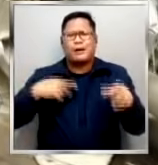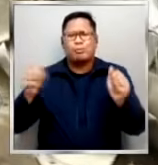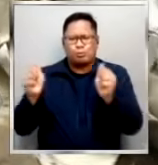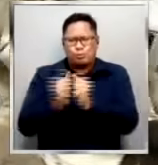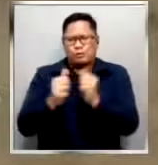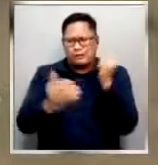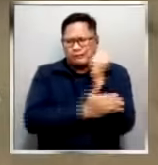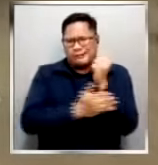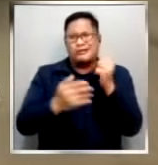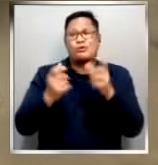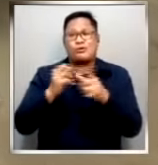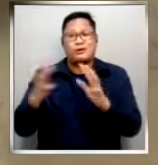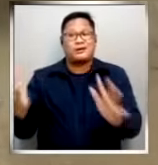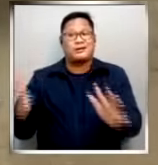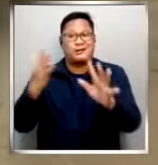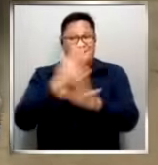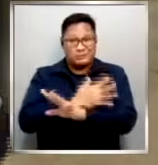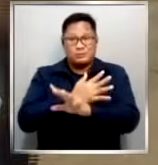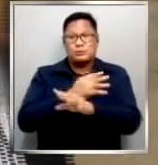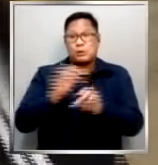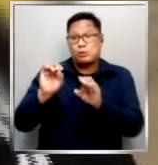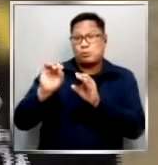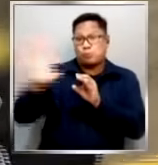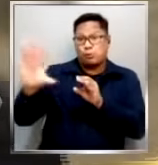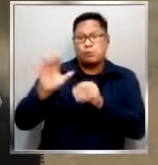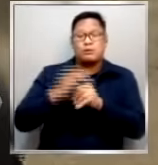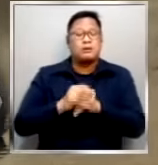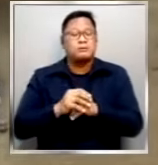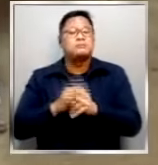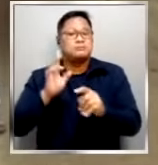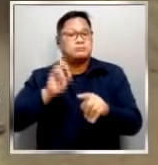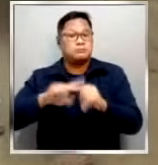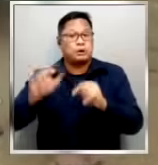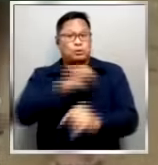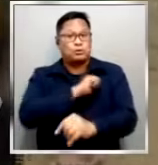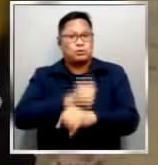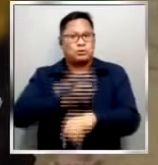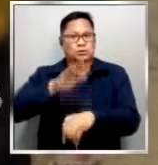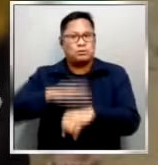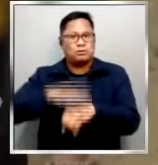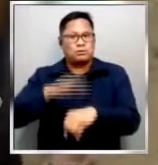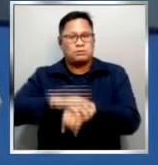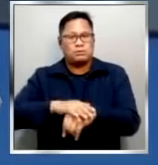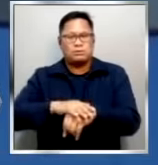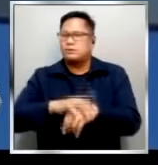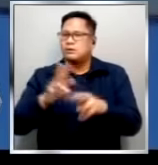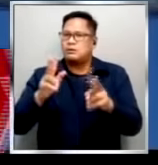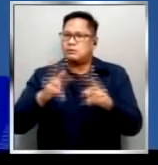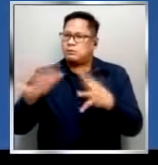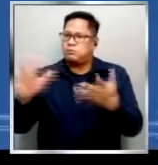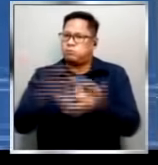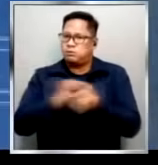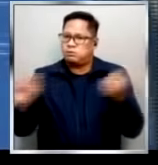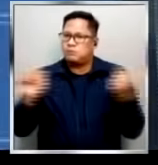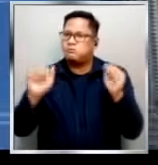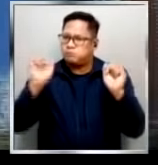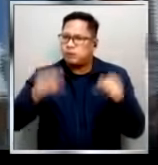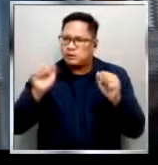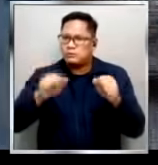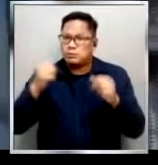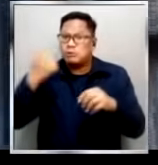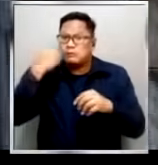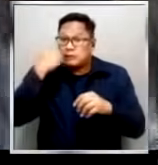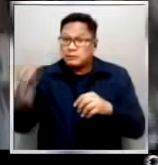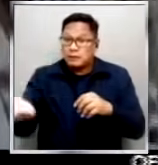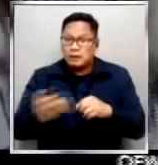kanyon. Babala ng mga otoridad, labis na mapaminsala ang boga at posible pang makapatay. Nito lang Nobyembre, isang bata